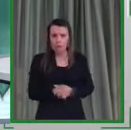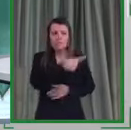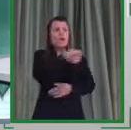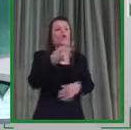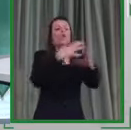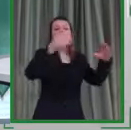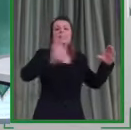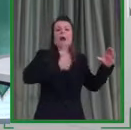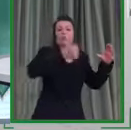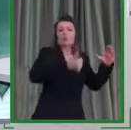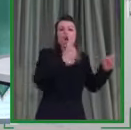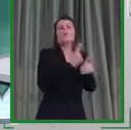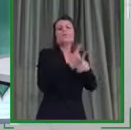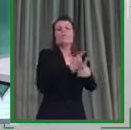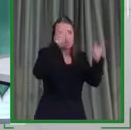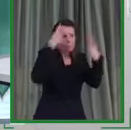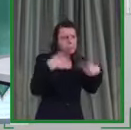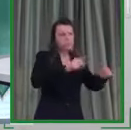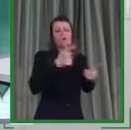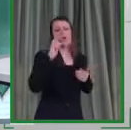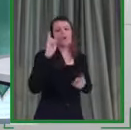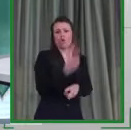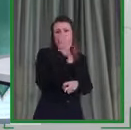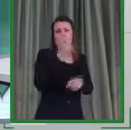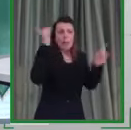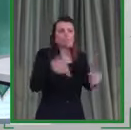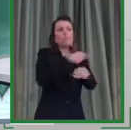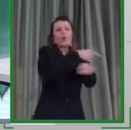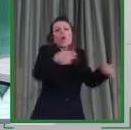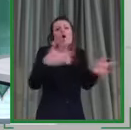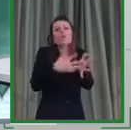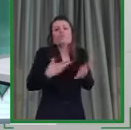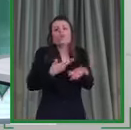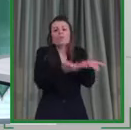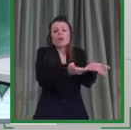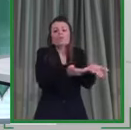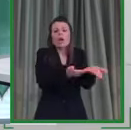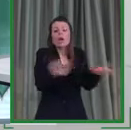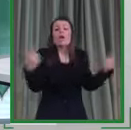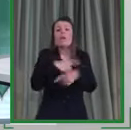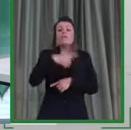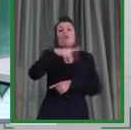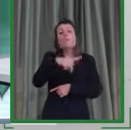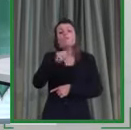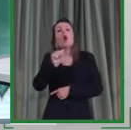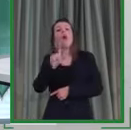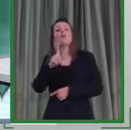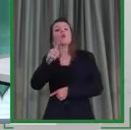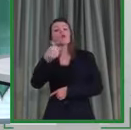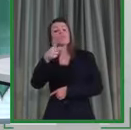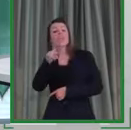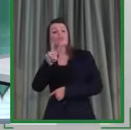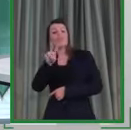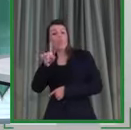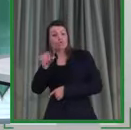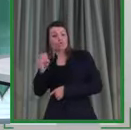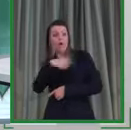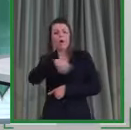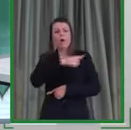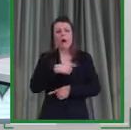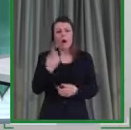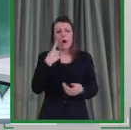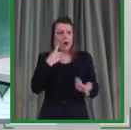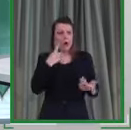procurarli loro ma anche loro hanno avuto delle difficoltà il più albergo truce è stato curato e i presidi assolutamente li ha trovati